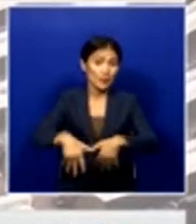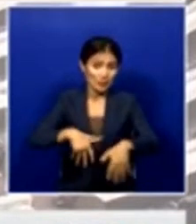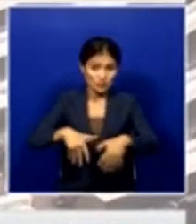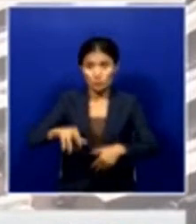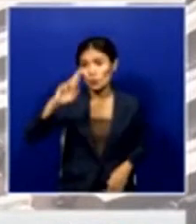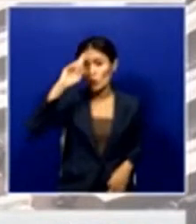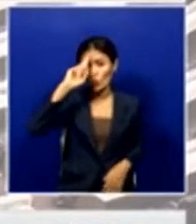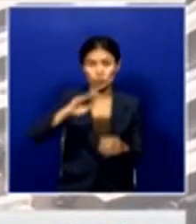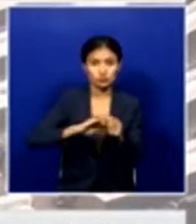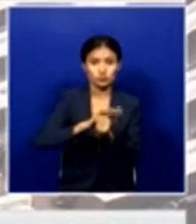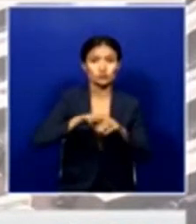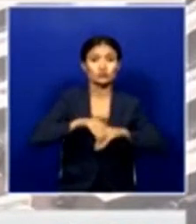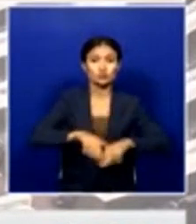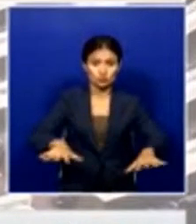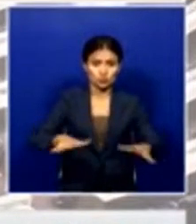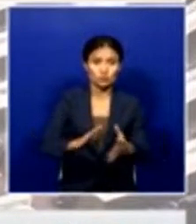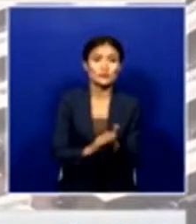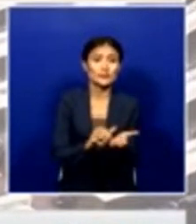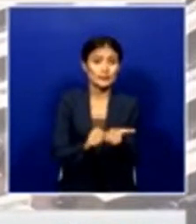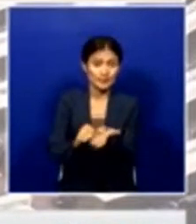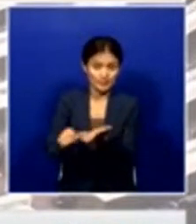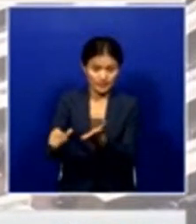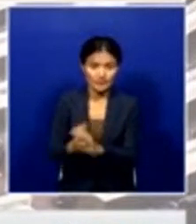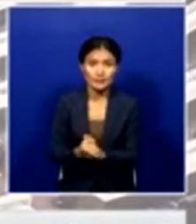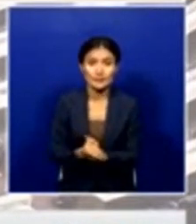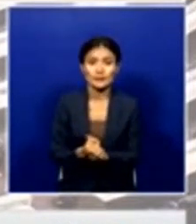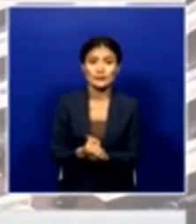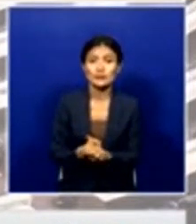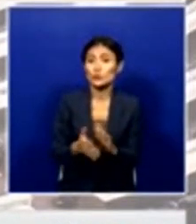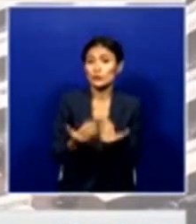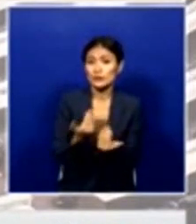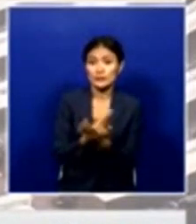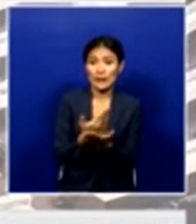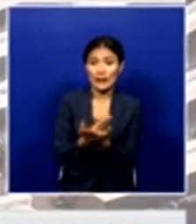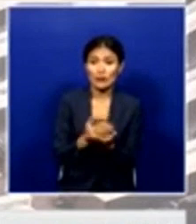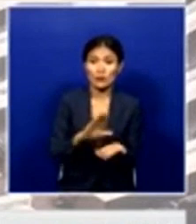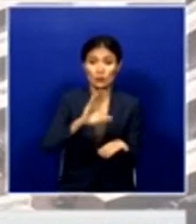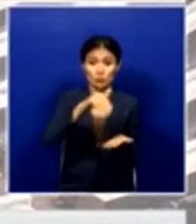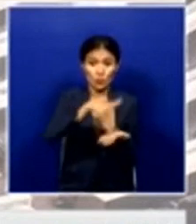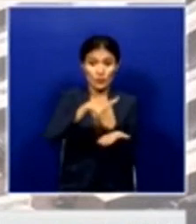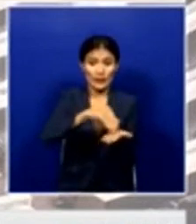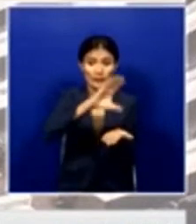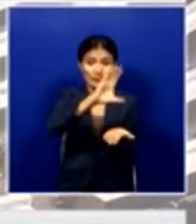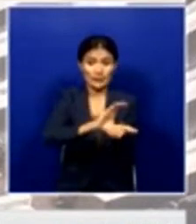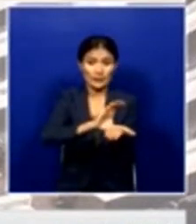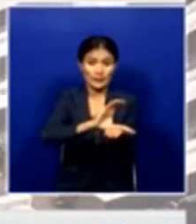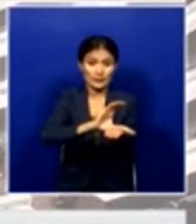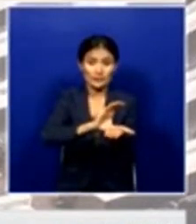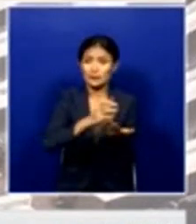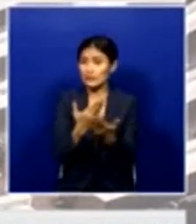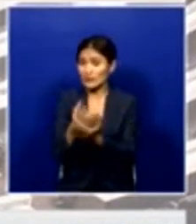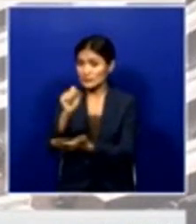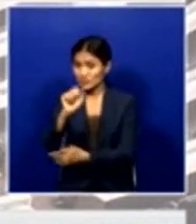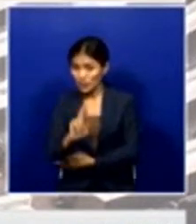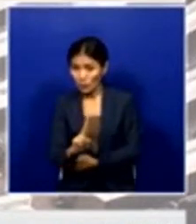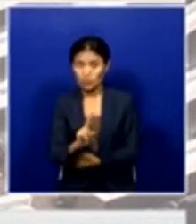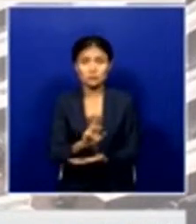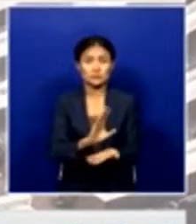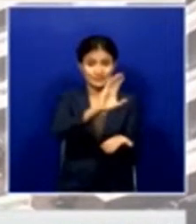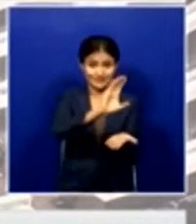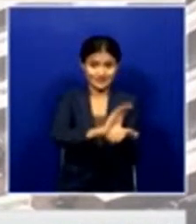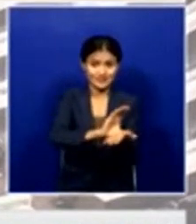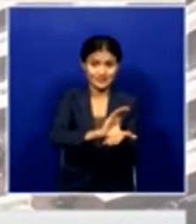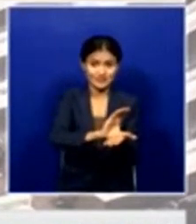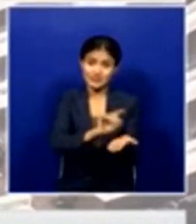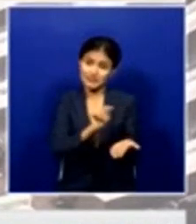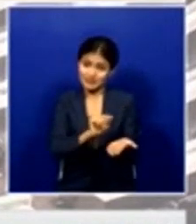ติดเชื้อไวรัสโคโรนา2019เป็นต้นส่งผลให้งบประมาณรายจ่ายงบกลางรายการเงินสำรองจ่ายเพื่อกรณีฉุกเฉินหรือจำ